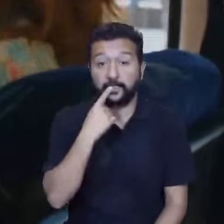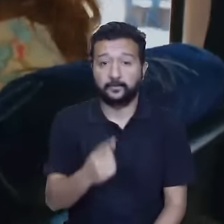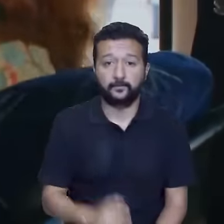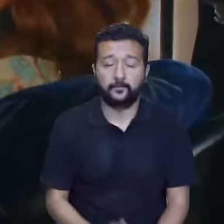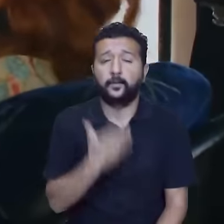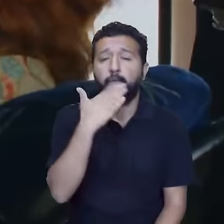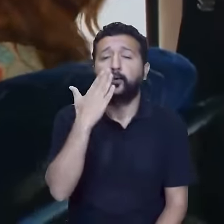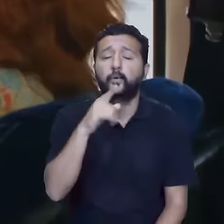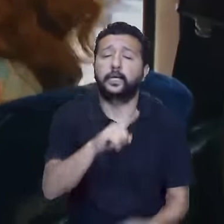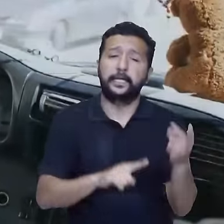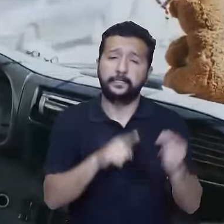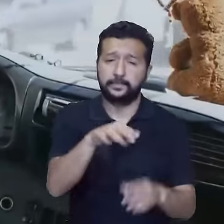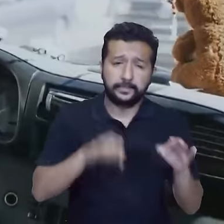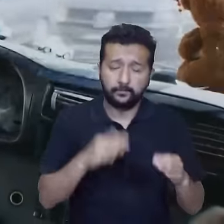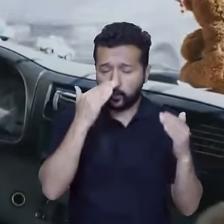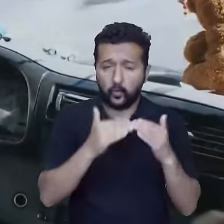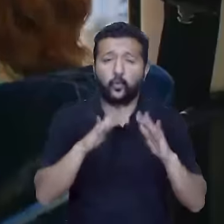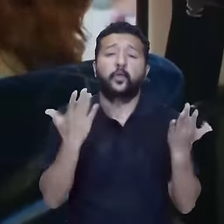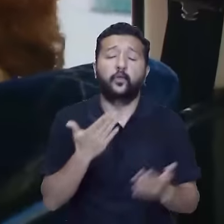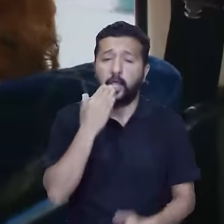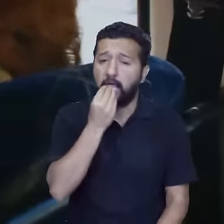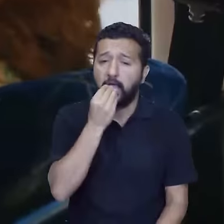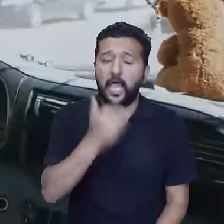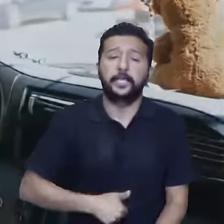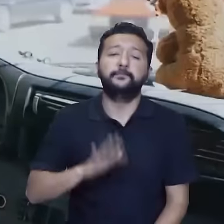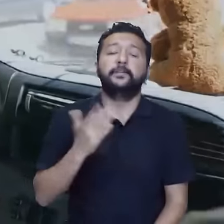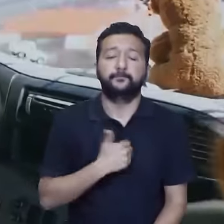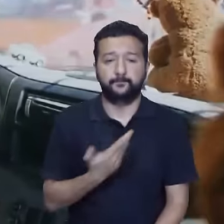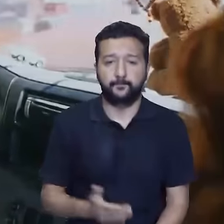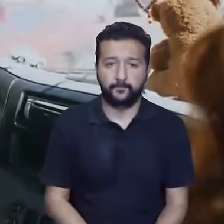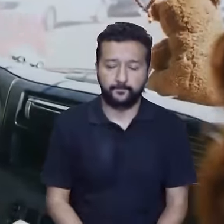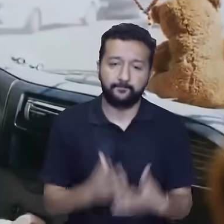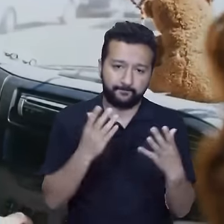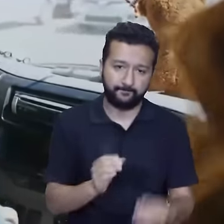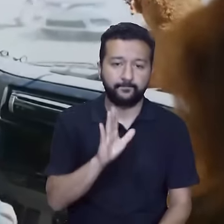diyecek. Yok yok İlyas, şimdi uygun düşmez yani. Hem acıkmadım da.